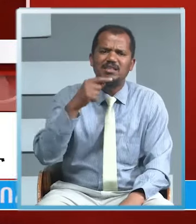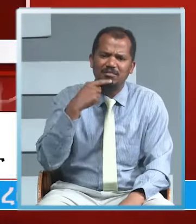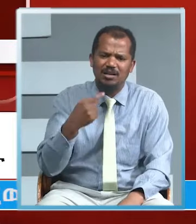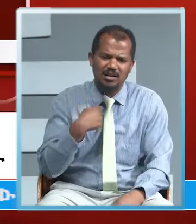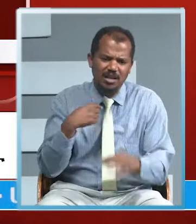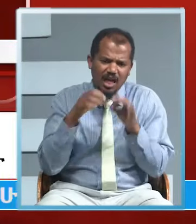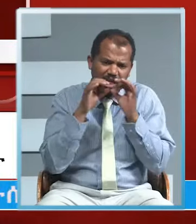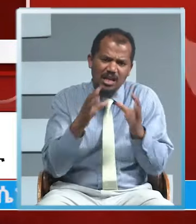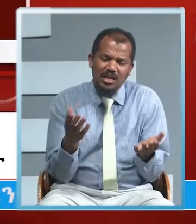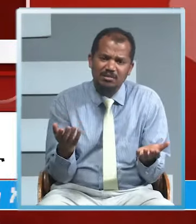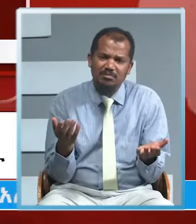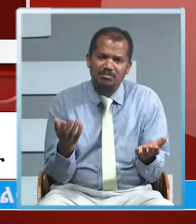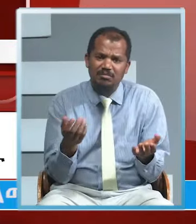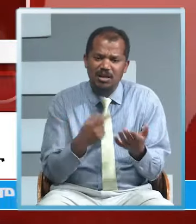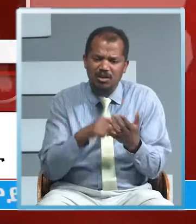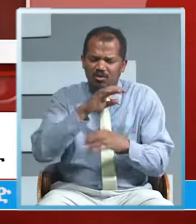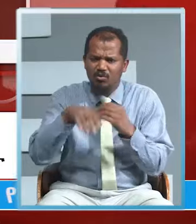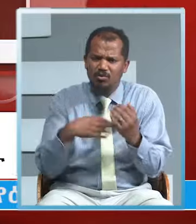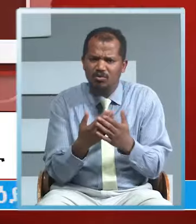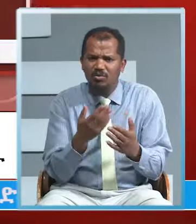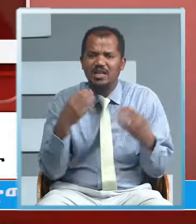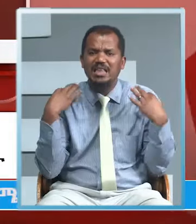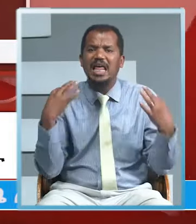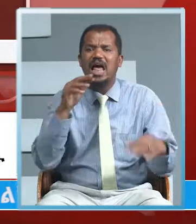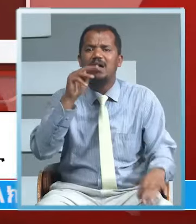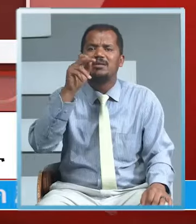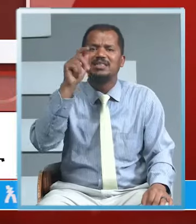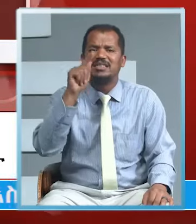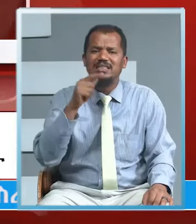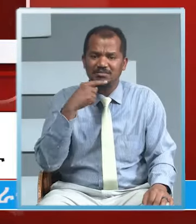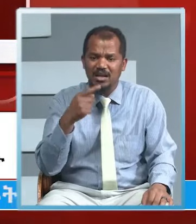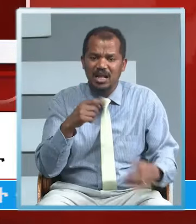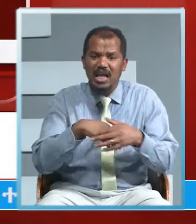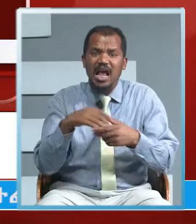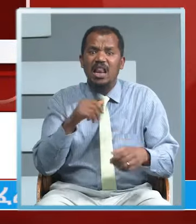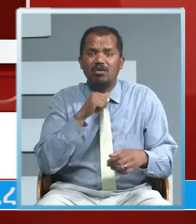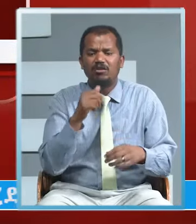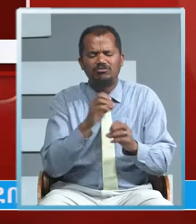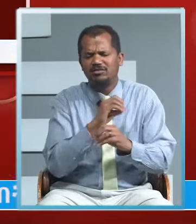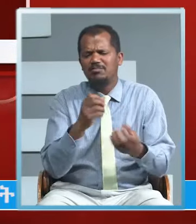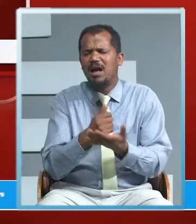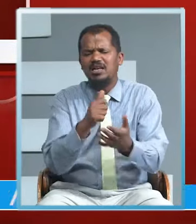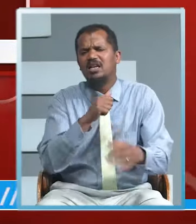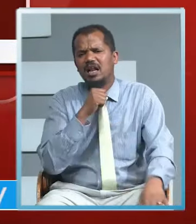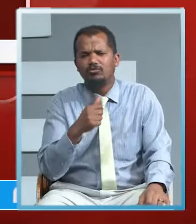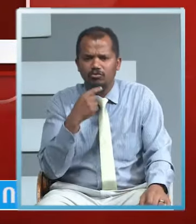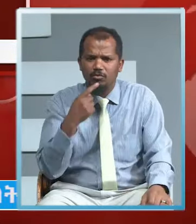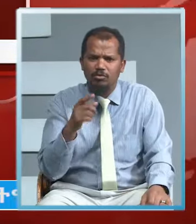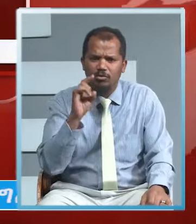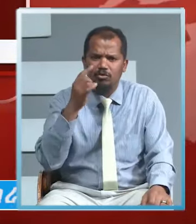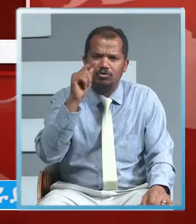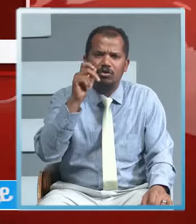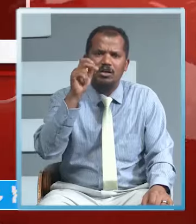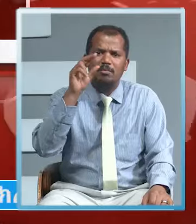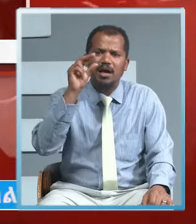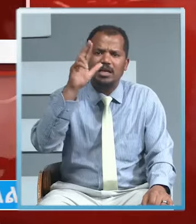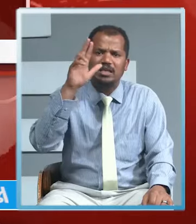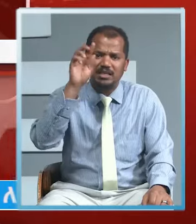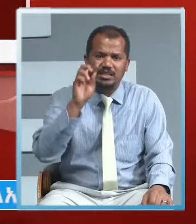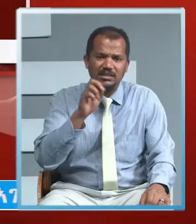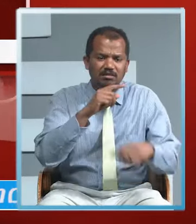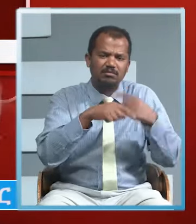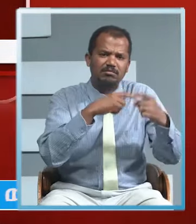ያለን በሰዓቱ የሁላ ነገር ደግሞ የጤና መድን አሁን ሲባል ደግሞ አውጡ የጤና መድን ካላወጣችሁ ምንም እንትን አንላችሁ ብሎ ዞን ላይ ደባርቅ ላይ ደግሞ አንዳንድ ላይ